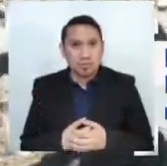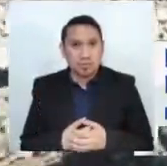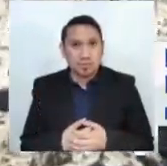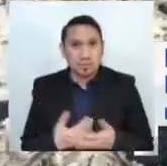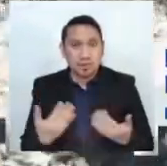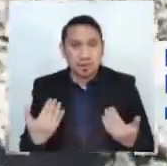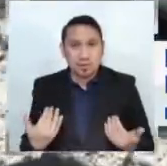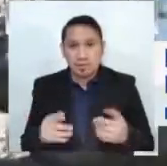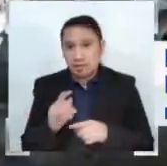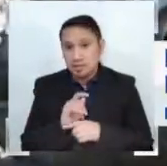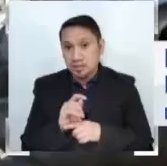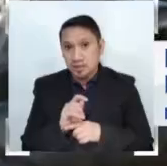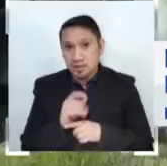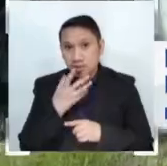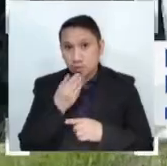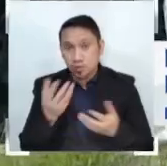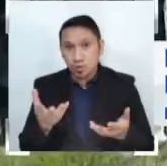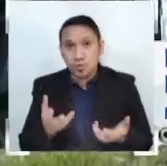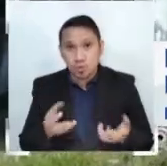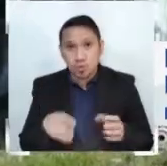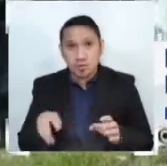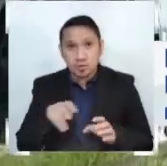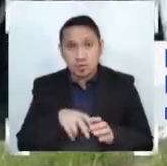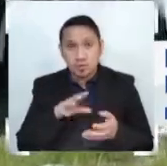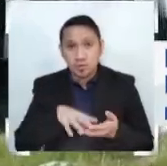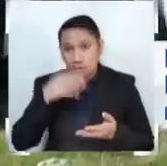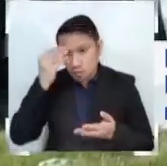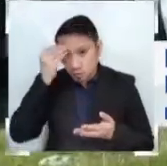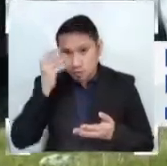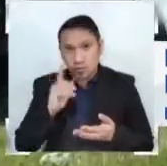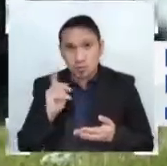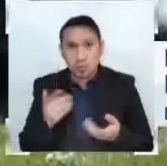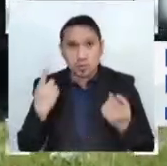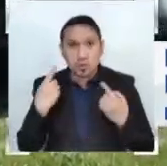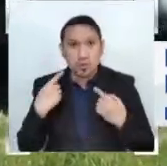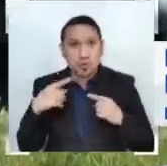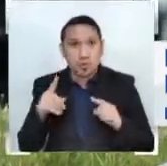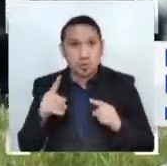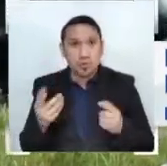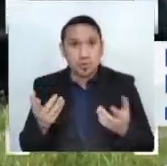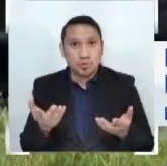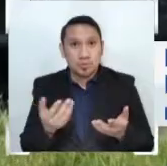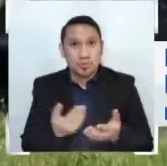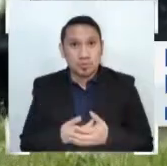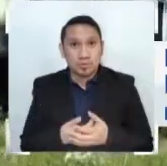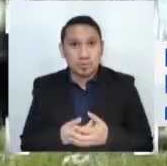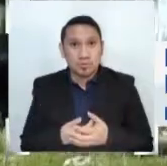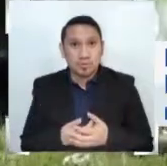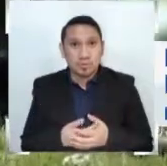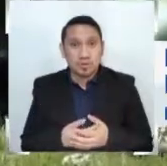physical training ang mga gustong sumakay dito para matuto silang kumumpas sa gusto nilang kilos. Ito na